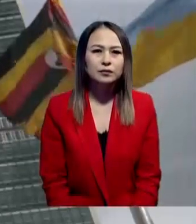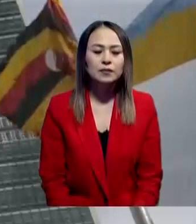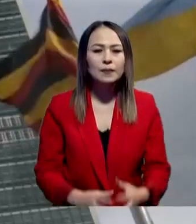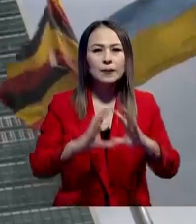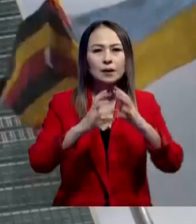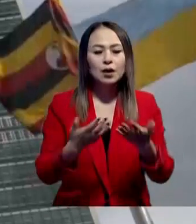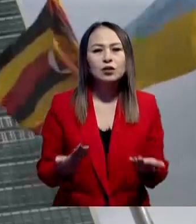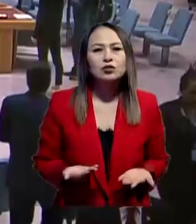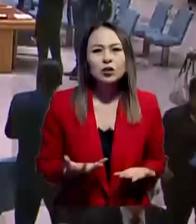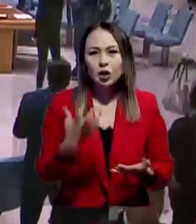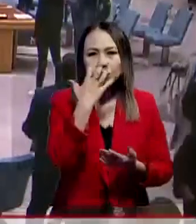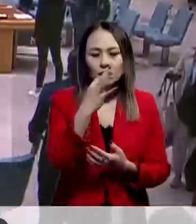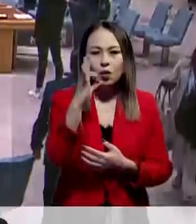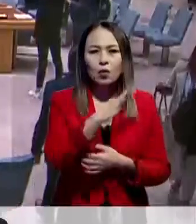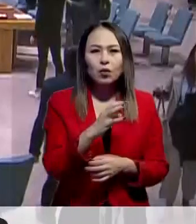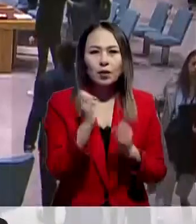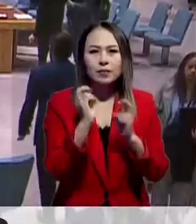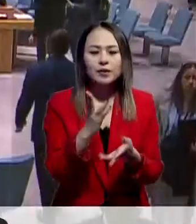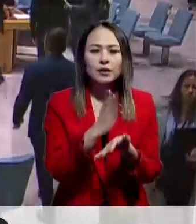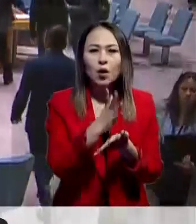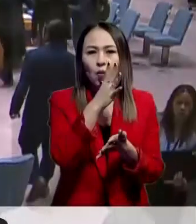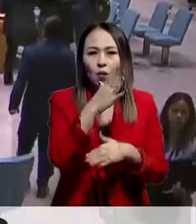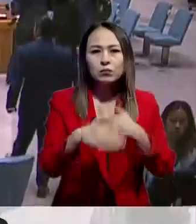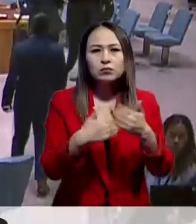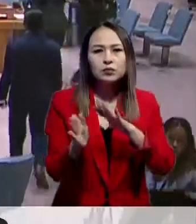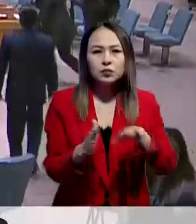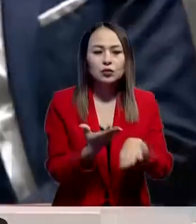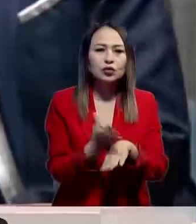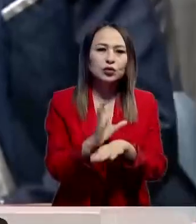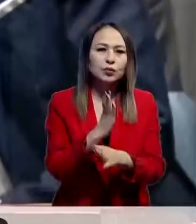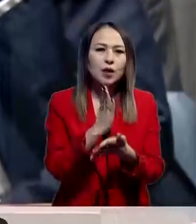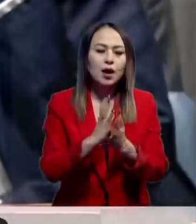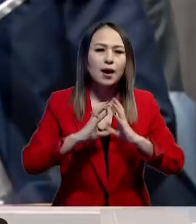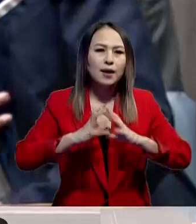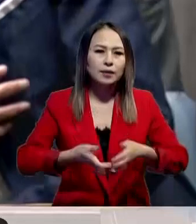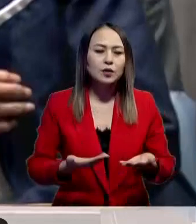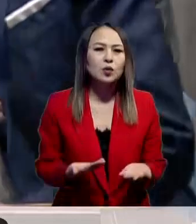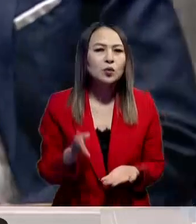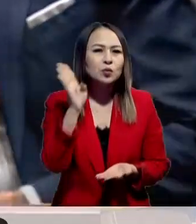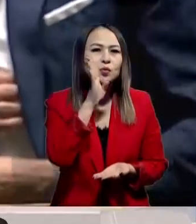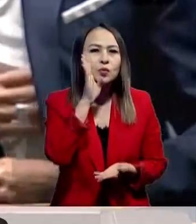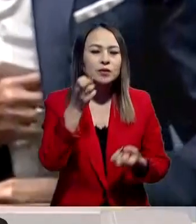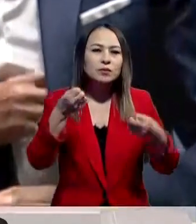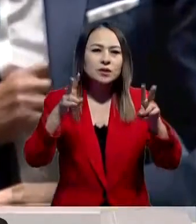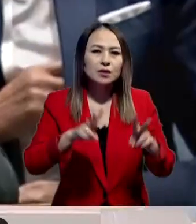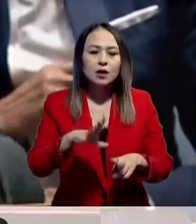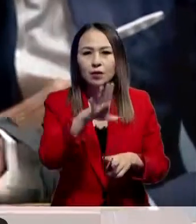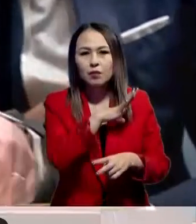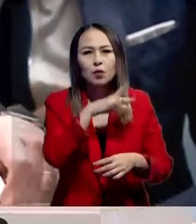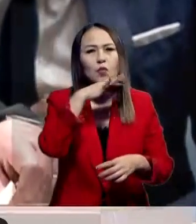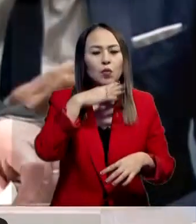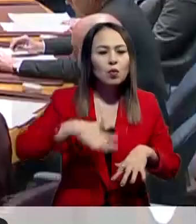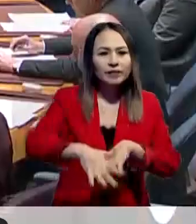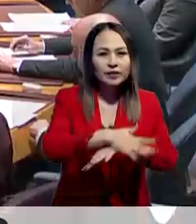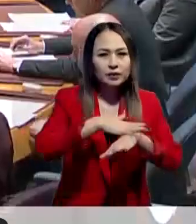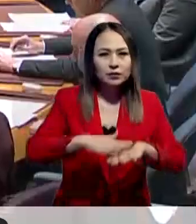Жаһандық жылынудан жер шарымызға төнген қатер уақыт өткен сайын күшейіп келеді. Әлемдегі мұхит сулары арнасынан асып, көптеген елдің